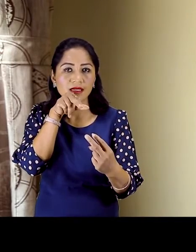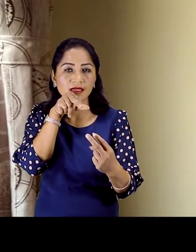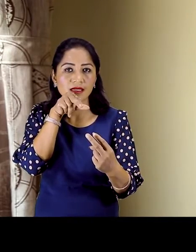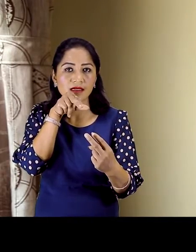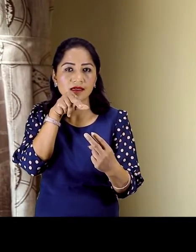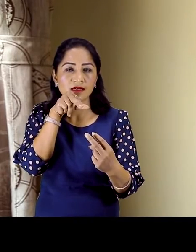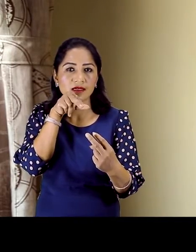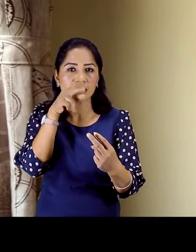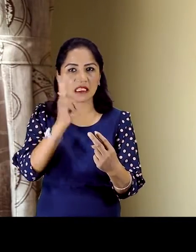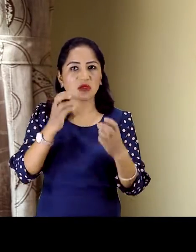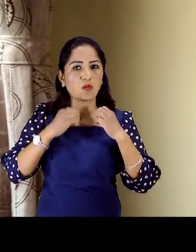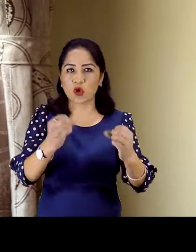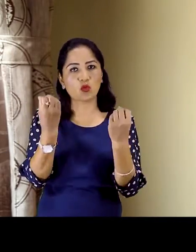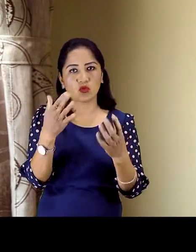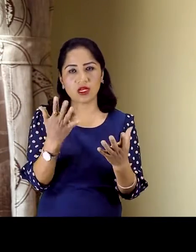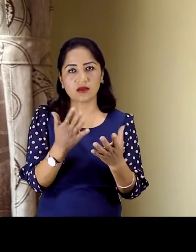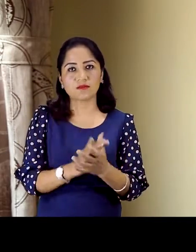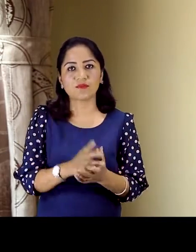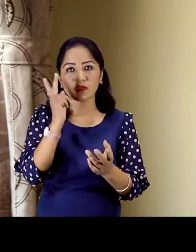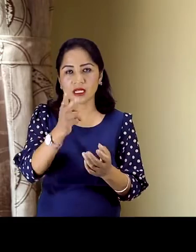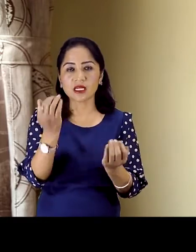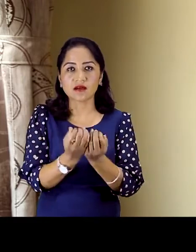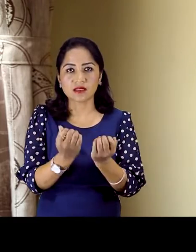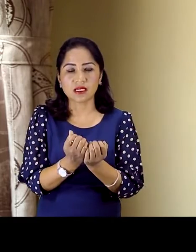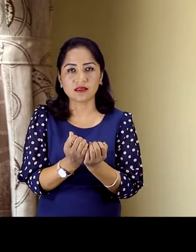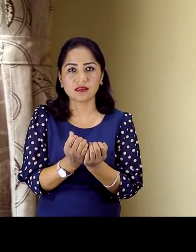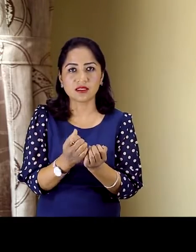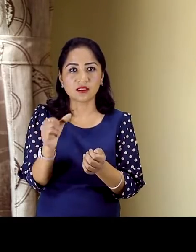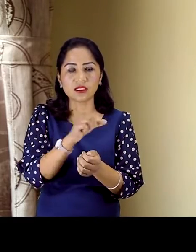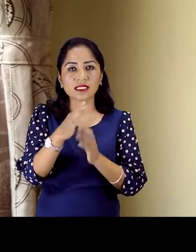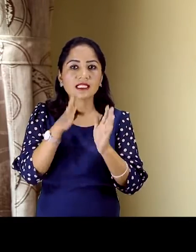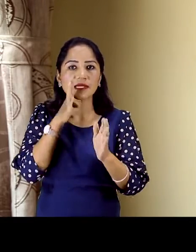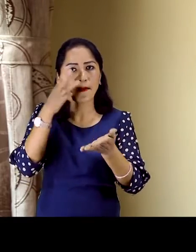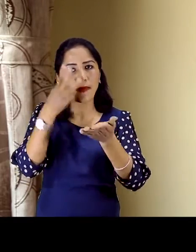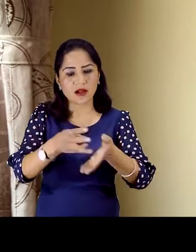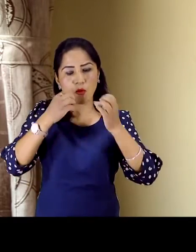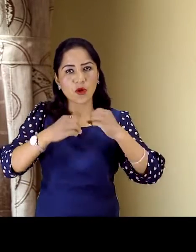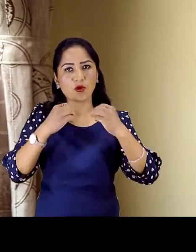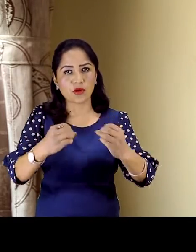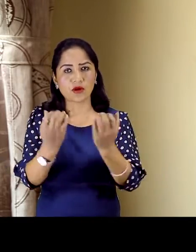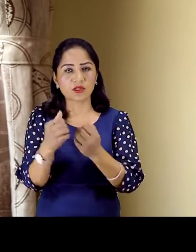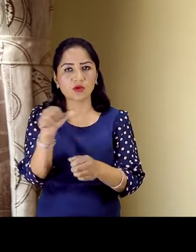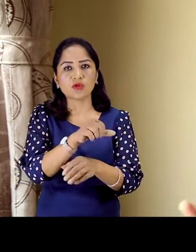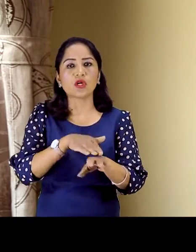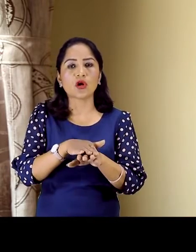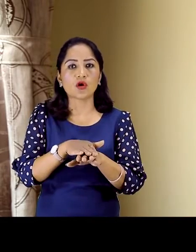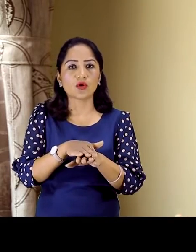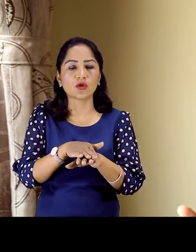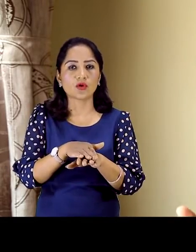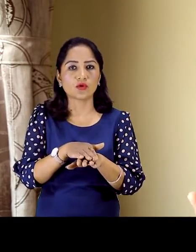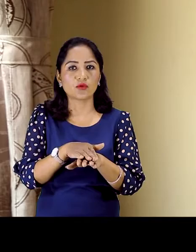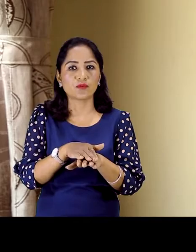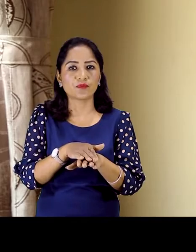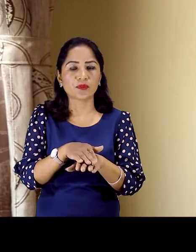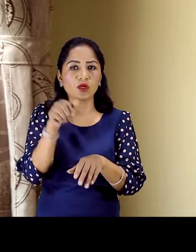स्पीच सेरू तो ज्युज गारी डाली हरी विंचान न्हें शांकेत बासे मात्ते गारत हरी उनलो ते